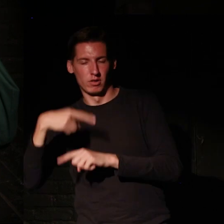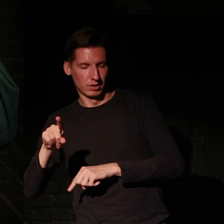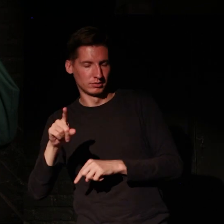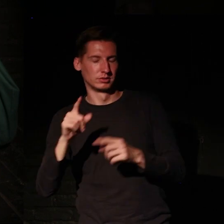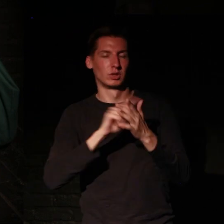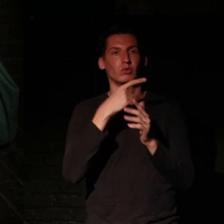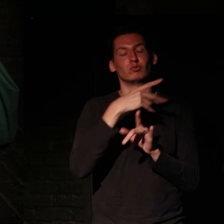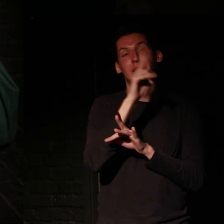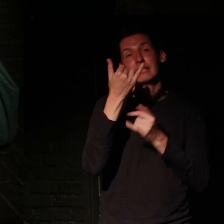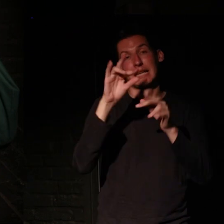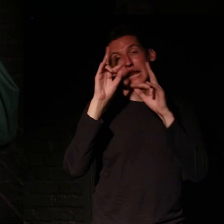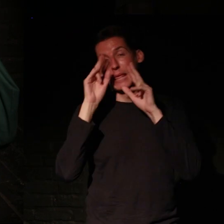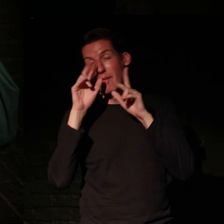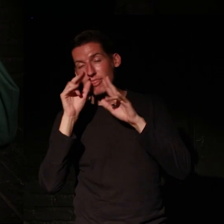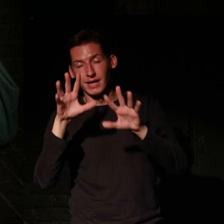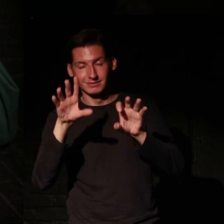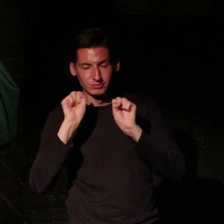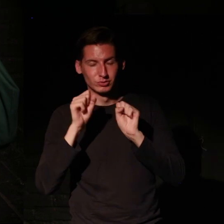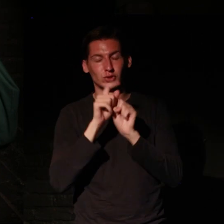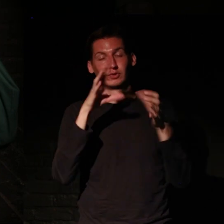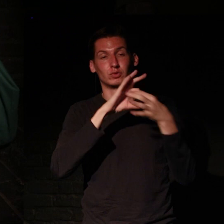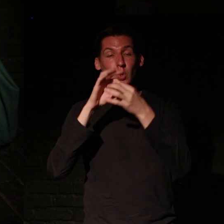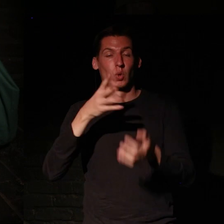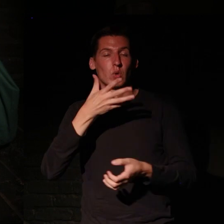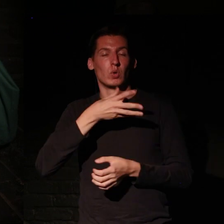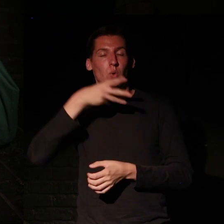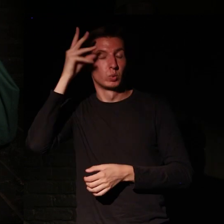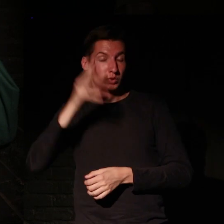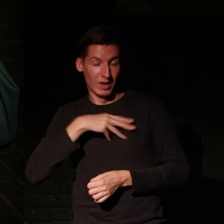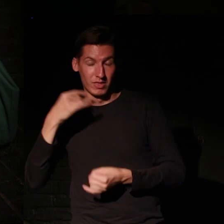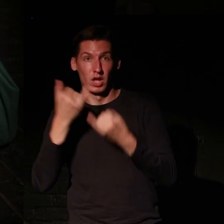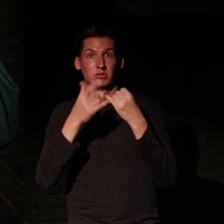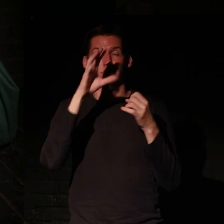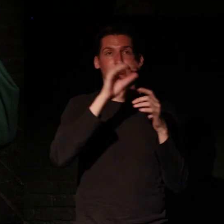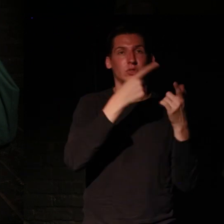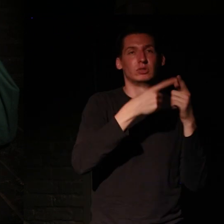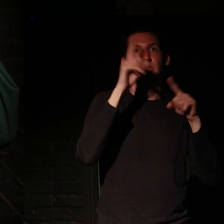jakąś interpretacją odnoszącą się do Ducha Świętego, czy będzie to duch pisany mały,